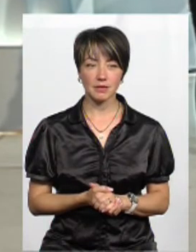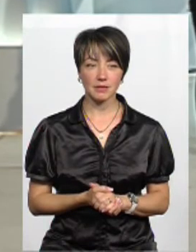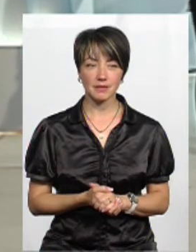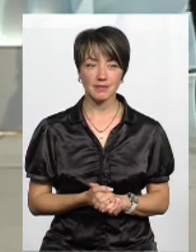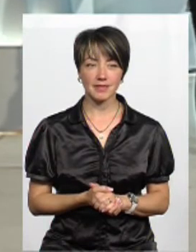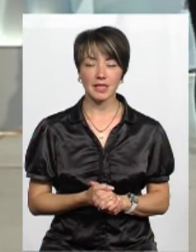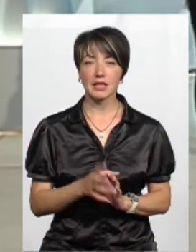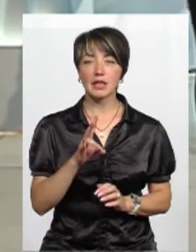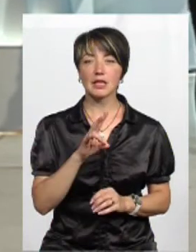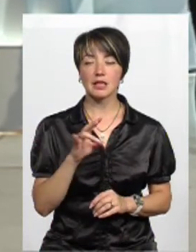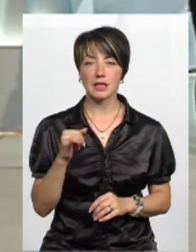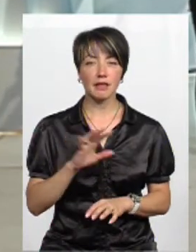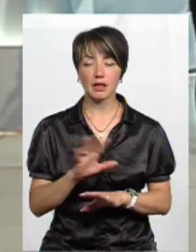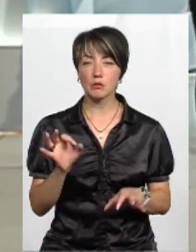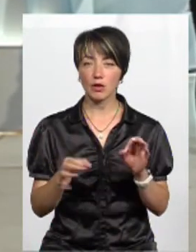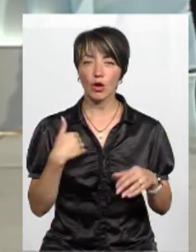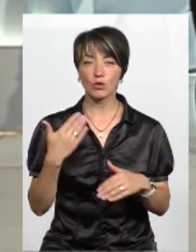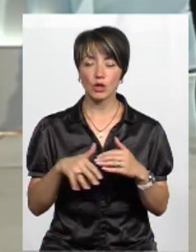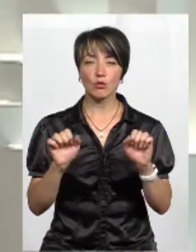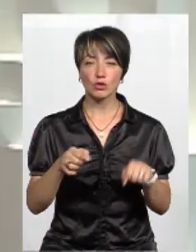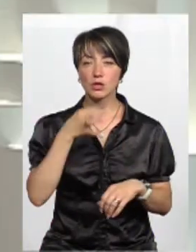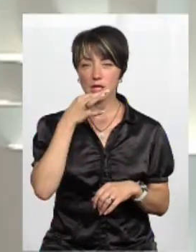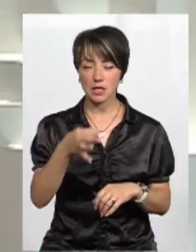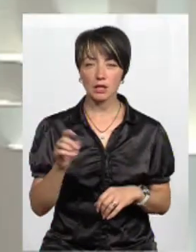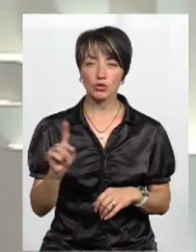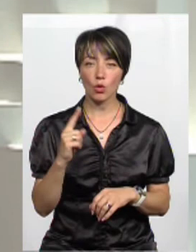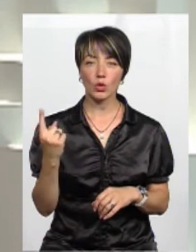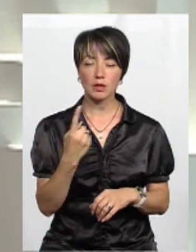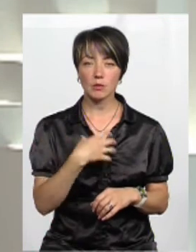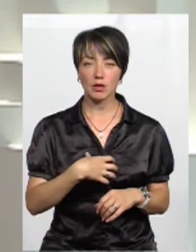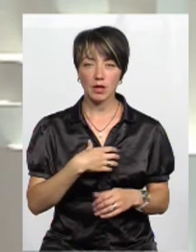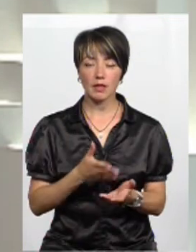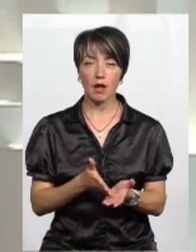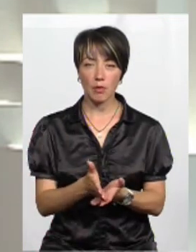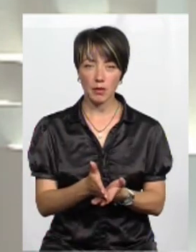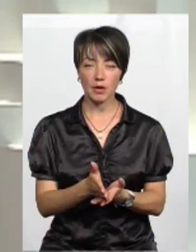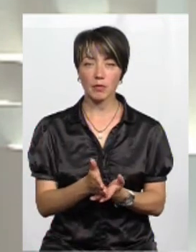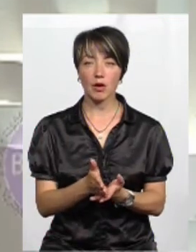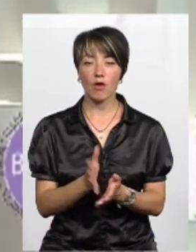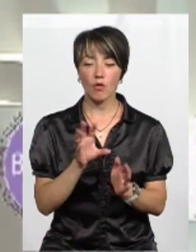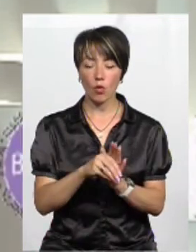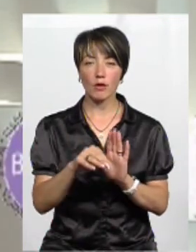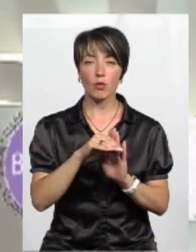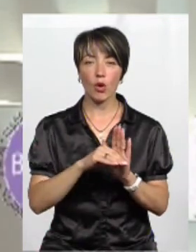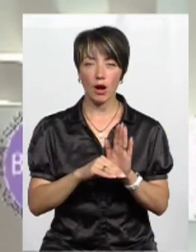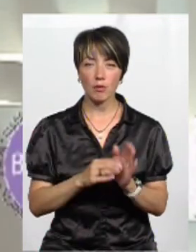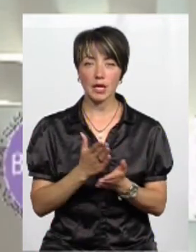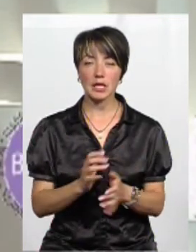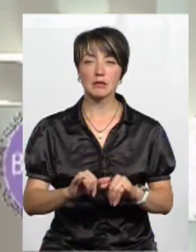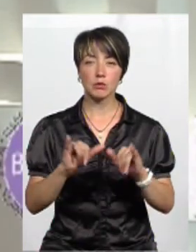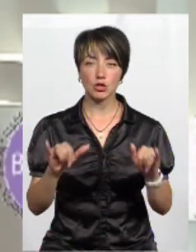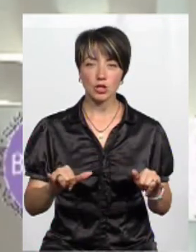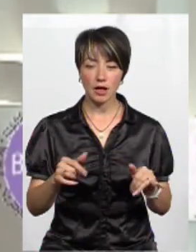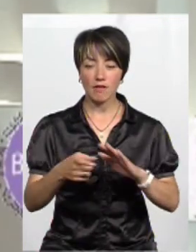Прошу, починайте свою відповідь. Я вже можу сказати, що одним із пріоритетних напрямків, і вони входять у програму, є